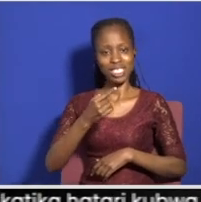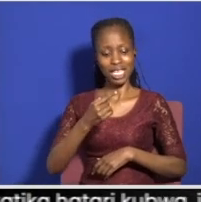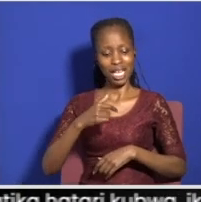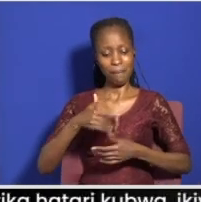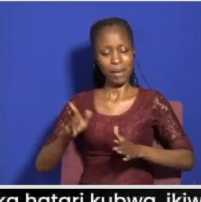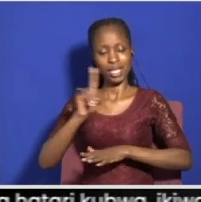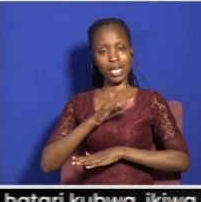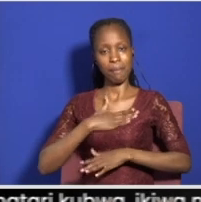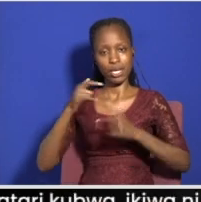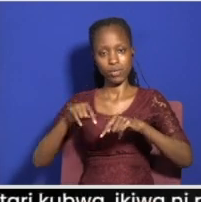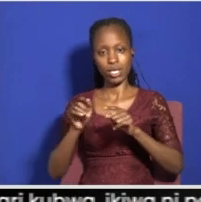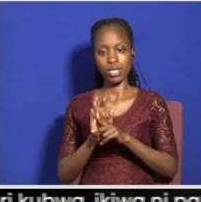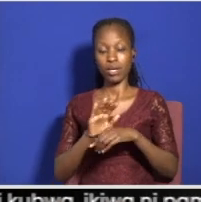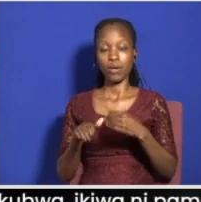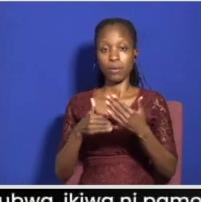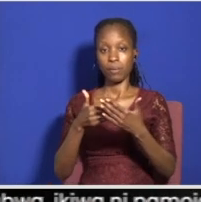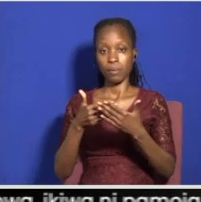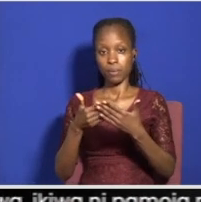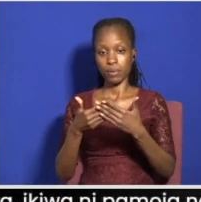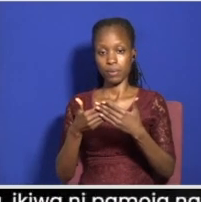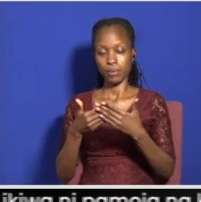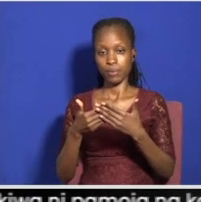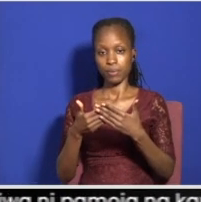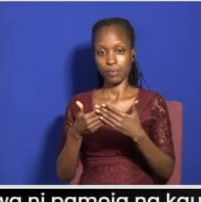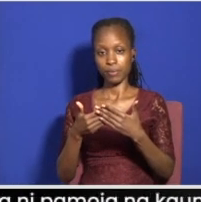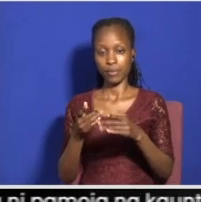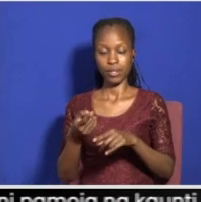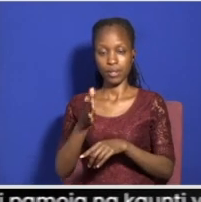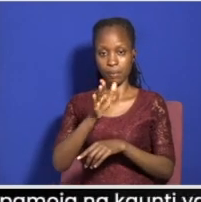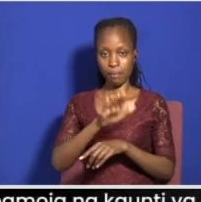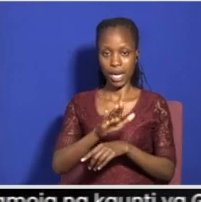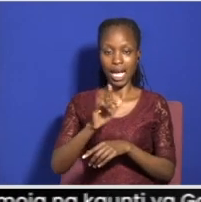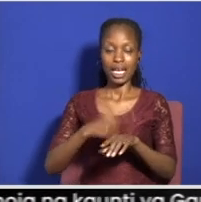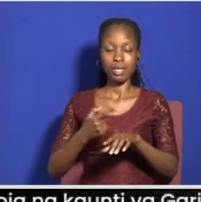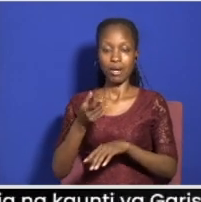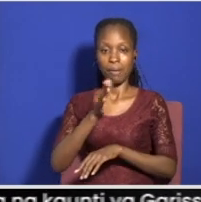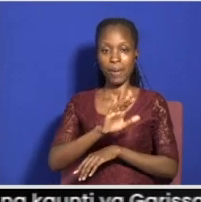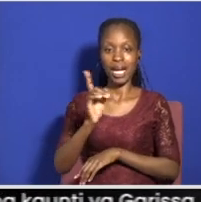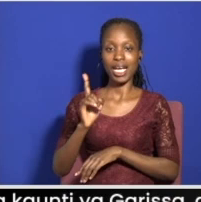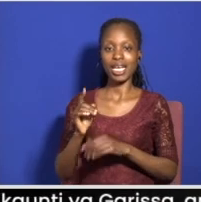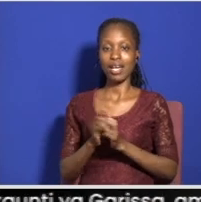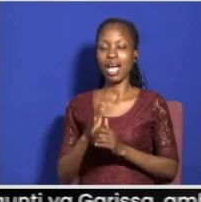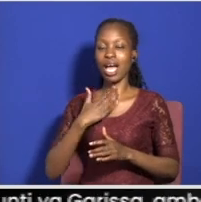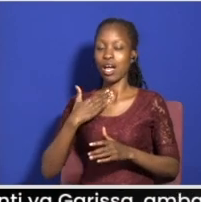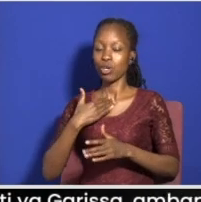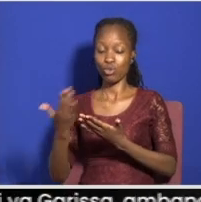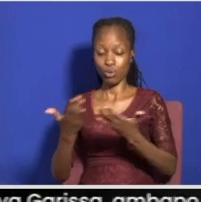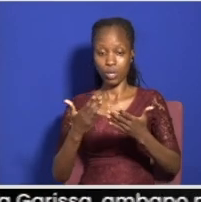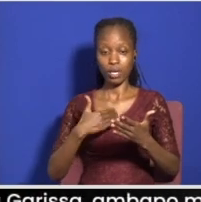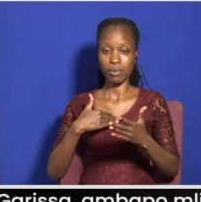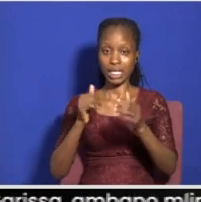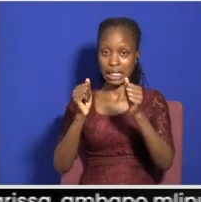ushaifichua. Yote haya basi una deni langu kirejea Nairobi na nataka vitumbua 10